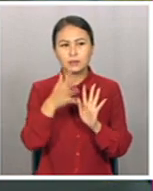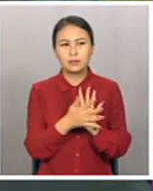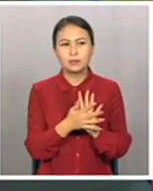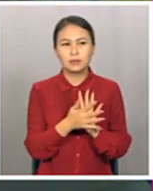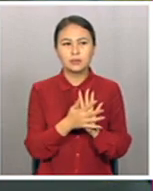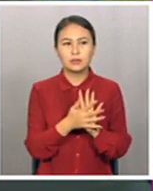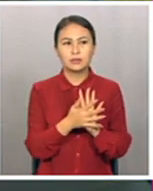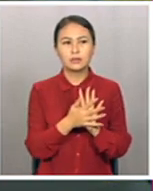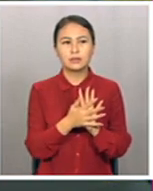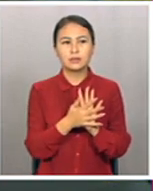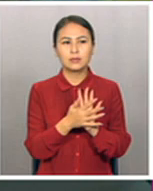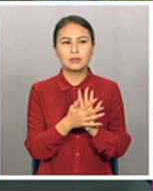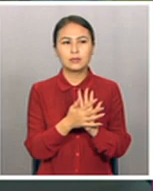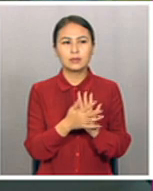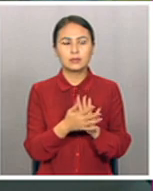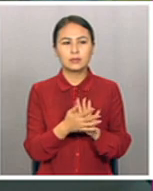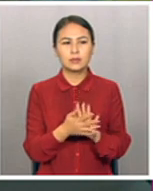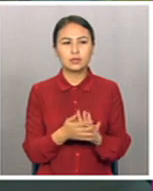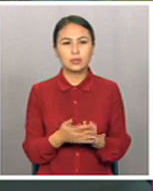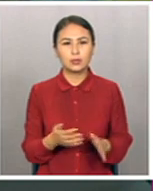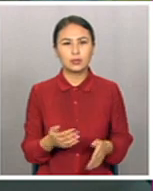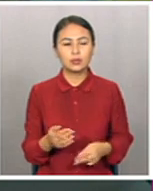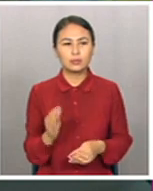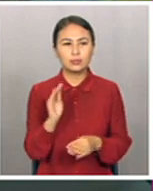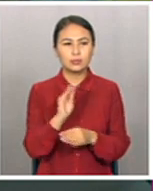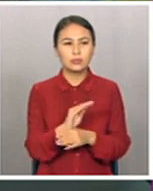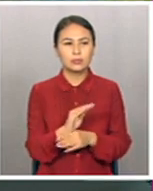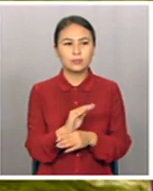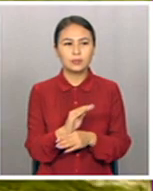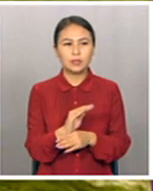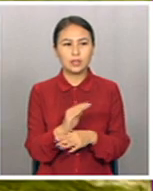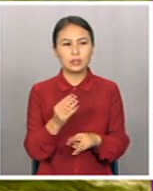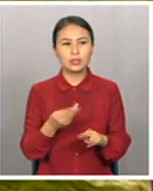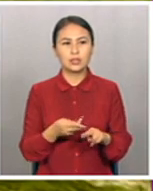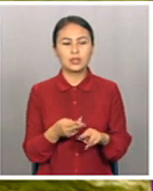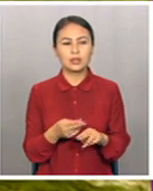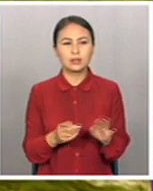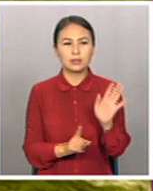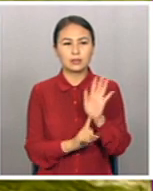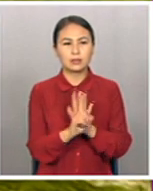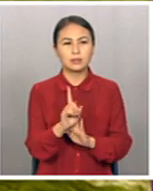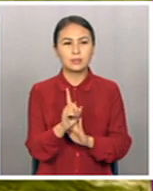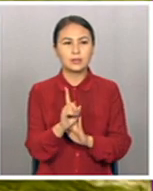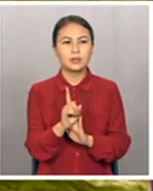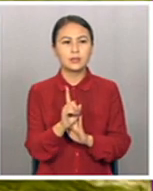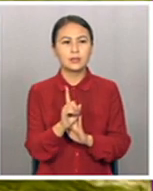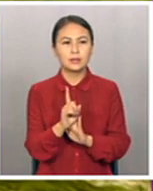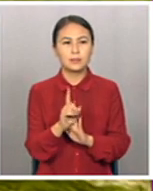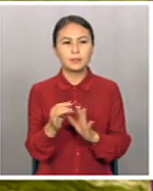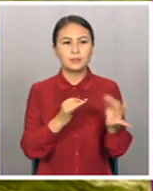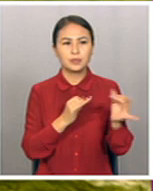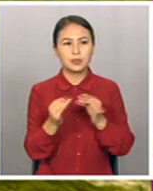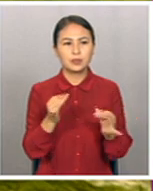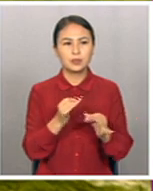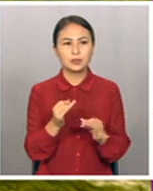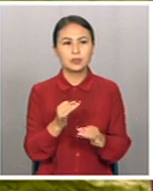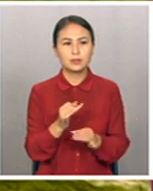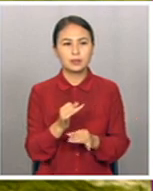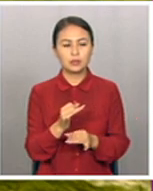дұрыс сөйлеспегендіктен ешкім де сенімен ойнағысы келмейді. Дұрыс сөйлеспеу?